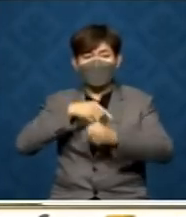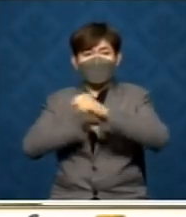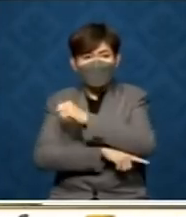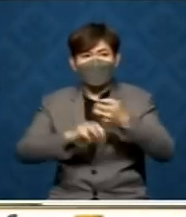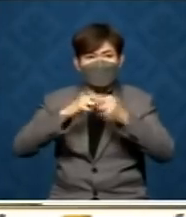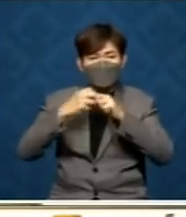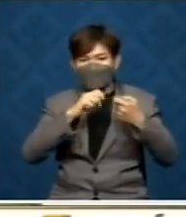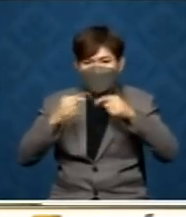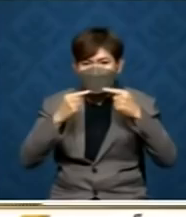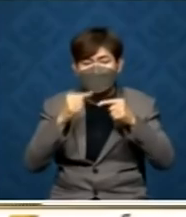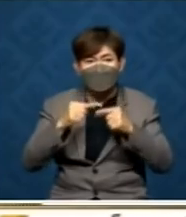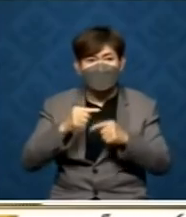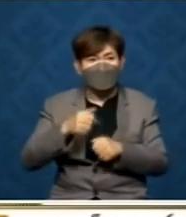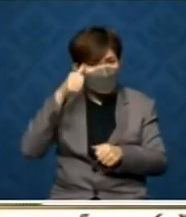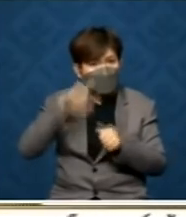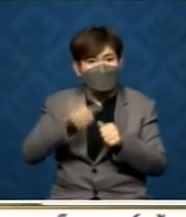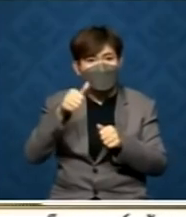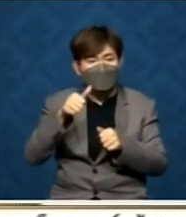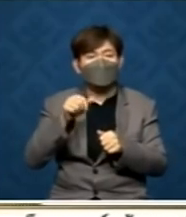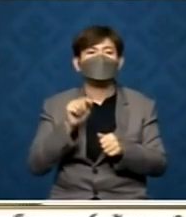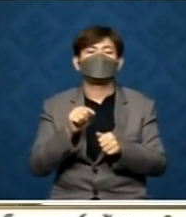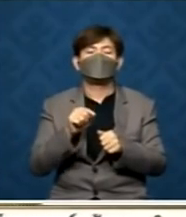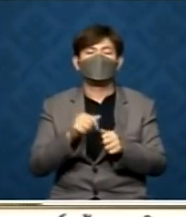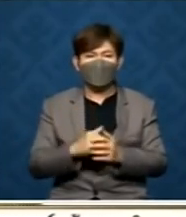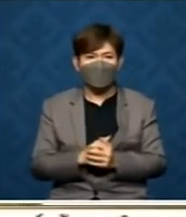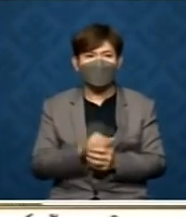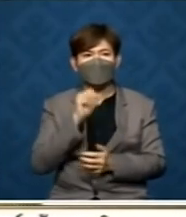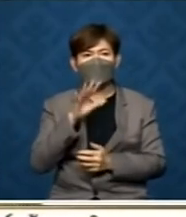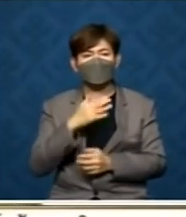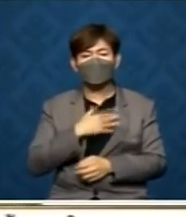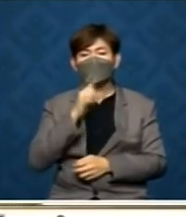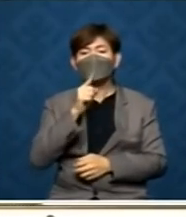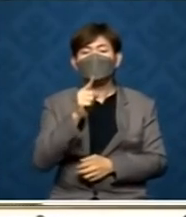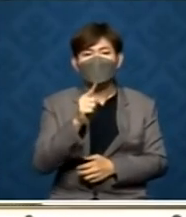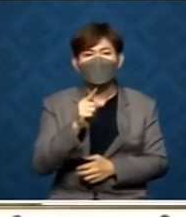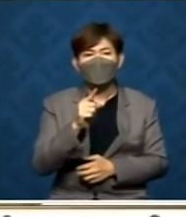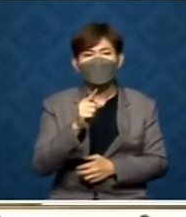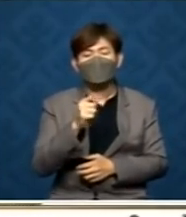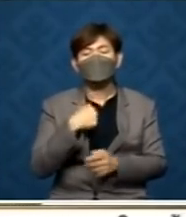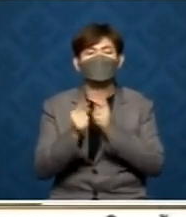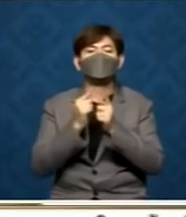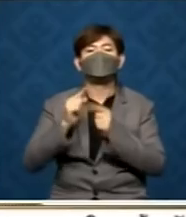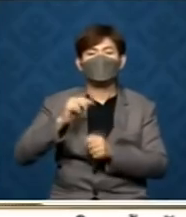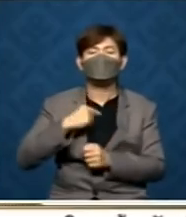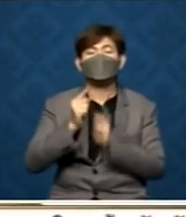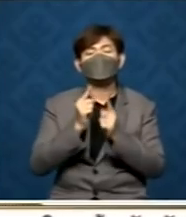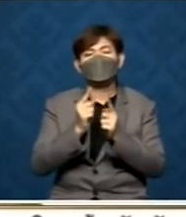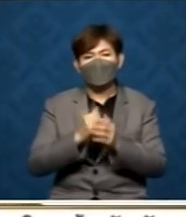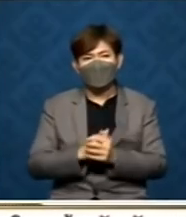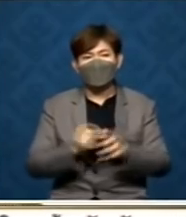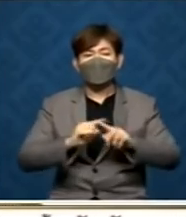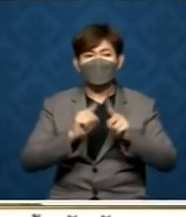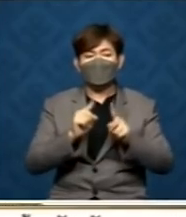มีราวกันอีกกรงแมวชาวบ้านเอาล่ะอันนั้นก็จะบอกว่าผมกล่าวหาก็ค่อยว่ากันอ้าง